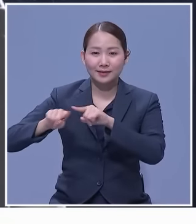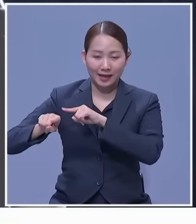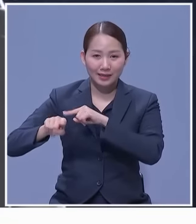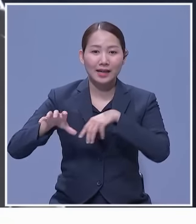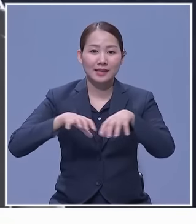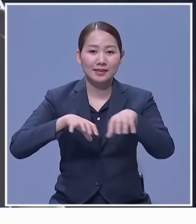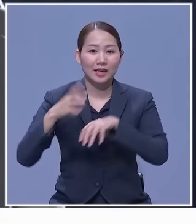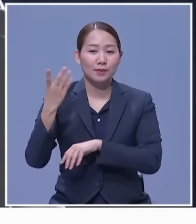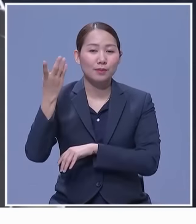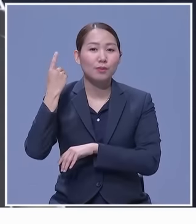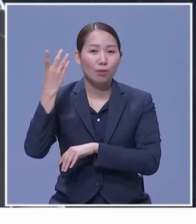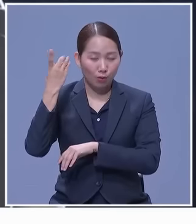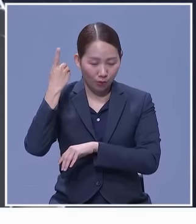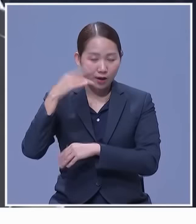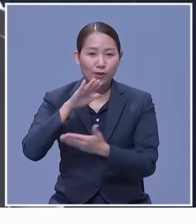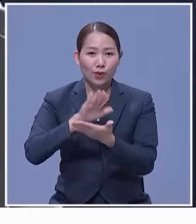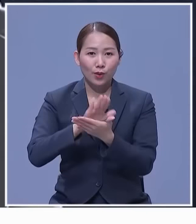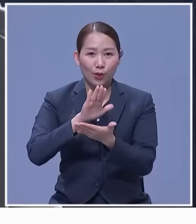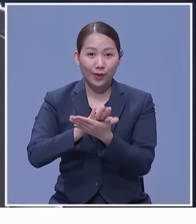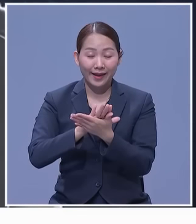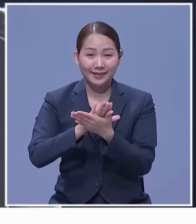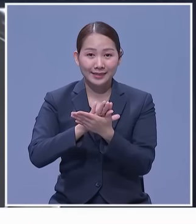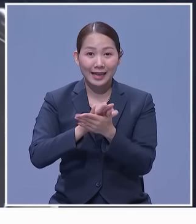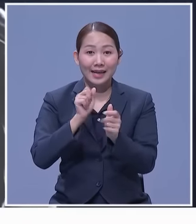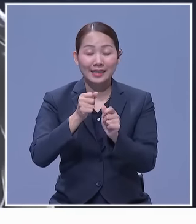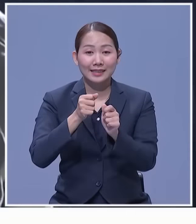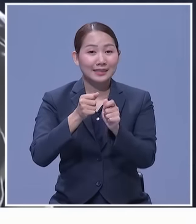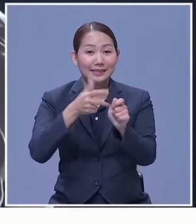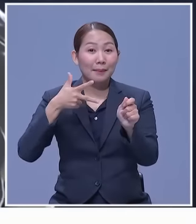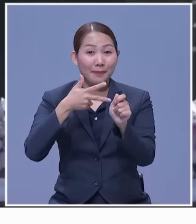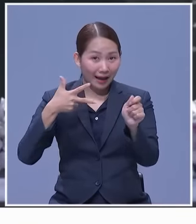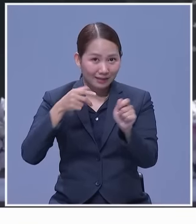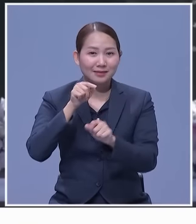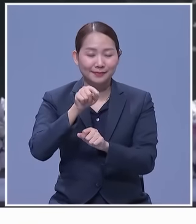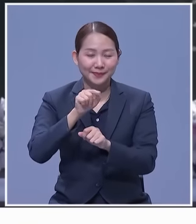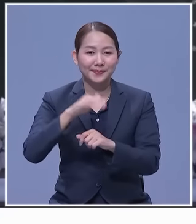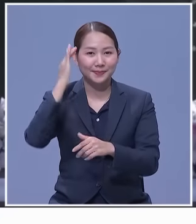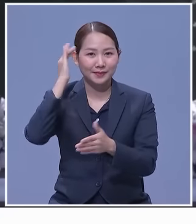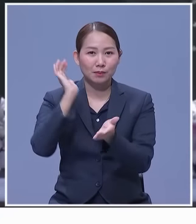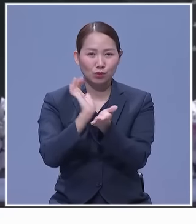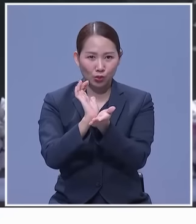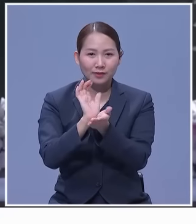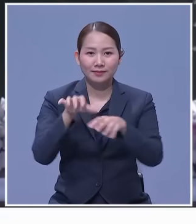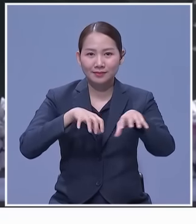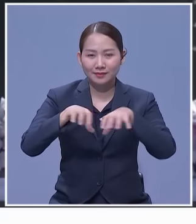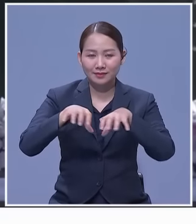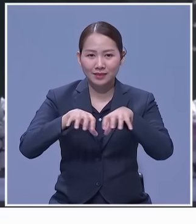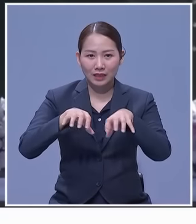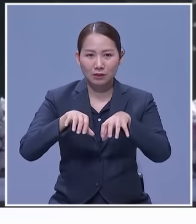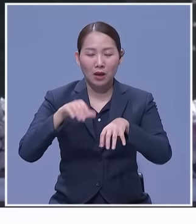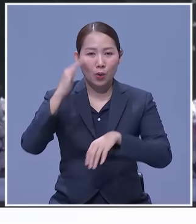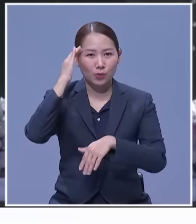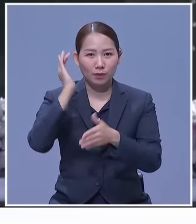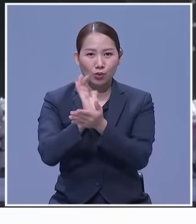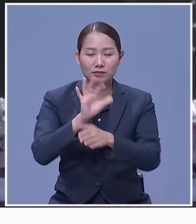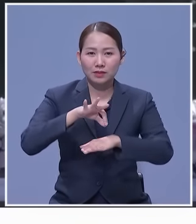มเมื่อคืนที่ผ่านมานะคะซึ่งอย่างที่เห็นค่ะก็เป็นไปอย่างยิ่งใหญ่สมเกียรตินะคะโดยมีข้าราชการตำรวจระดับสูงร่วมพิธีกันอย่างพร้อมเพ